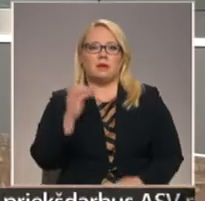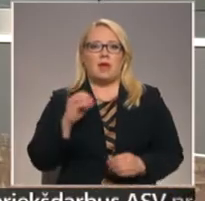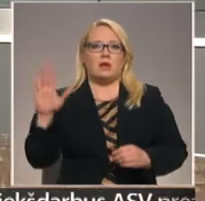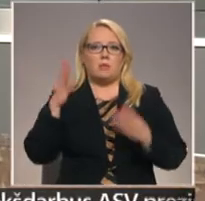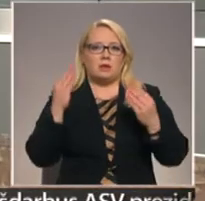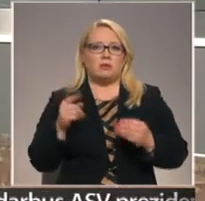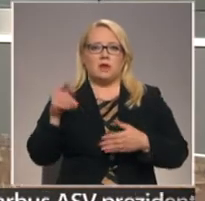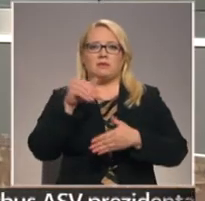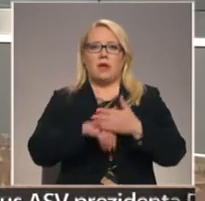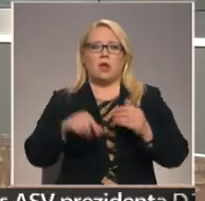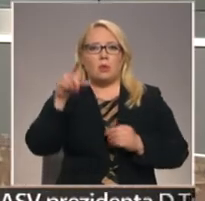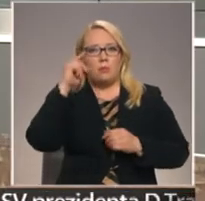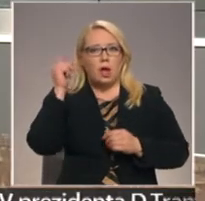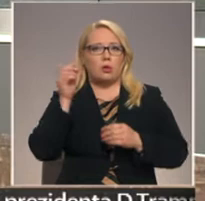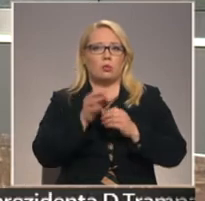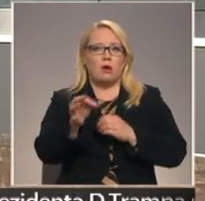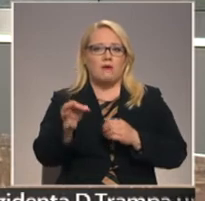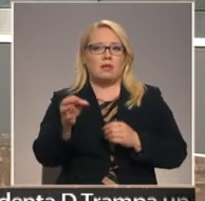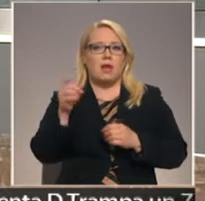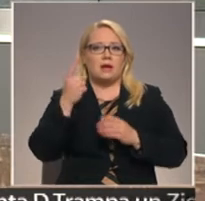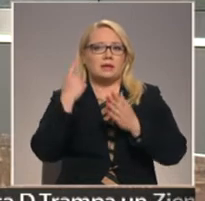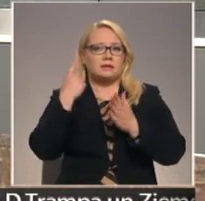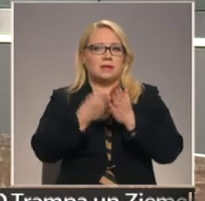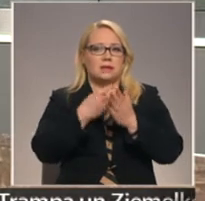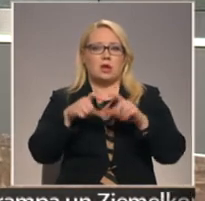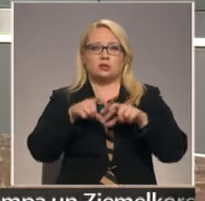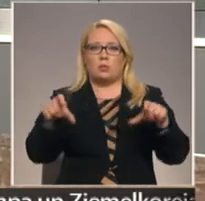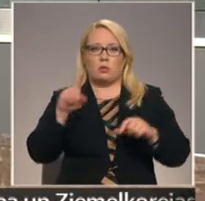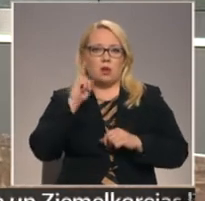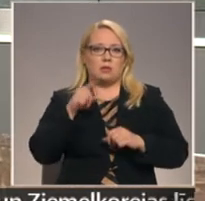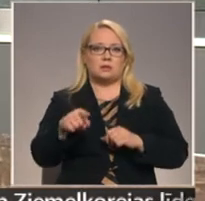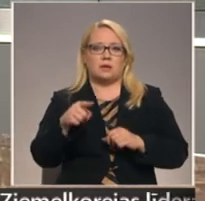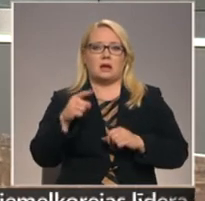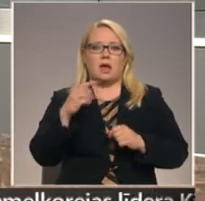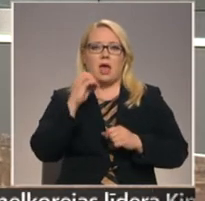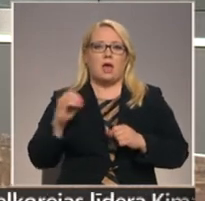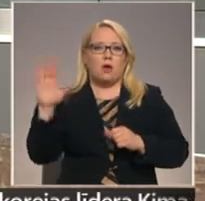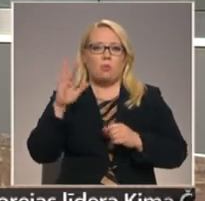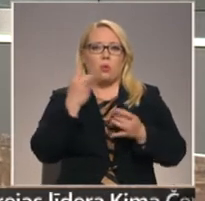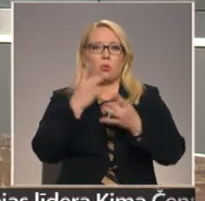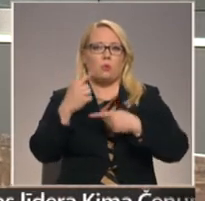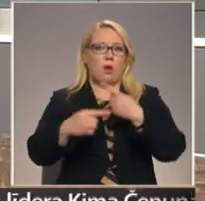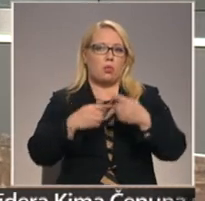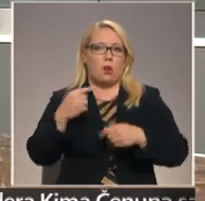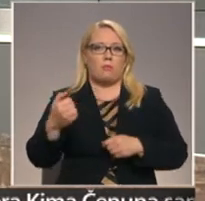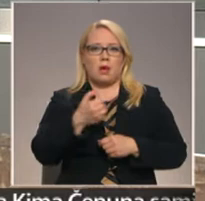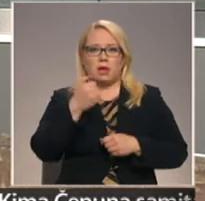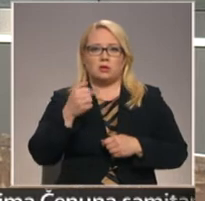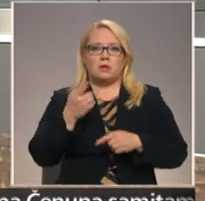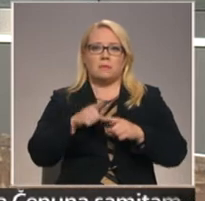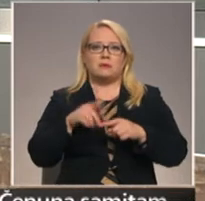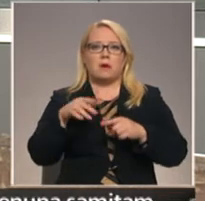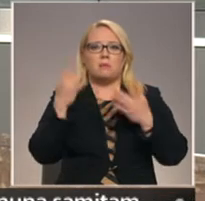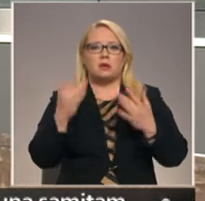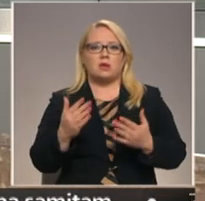Eiropas diena un tās vēsture Preiļu novadā izzināja skolu jaunatnes. Šis ir Eiropas kultūras mantojuma gads, tāpēc par pasākumu norises vietu